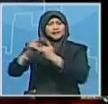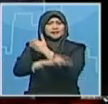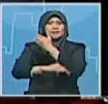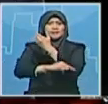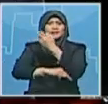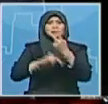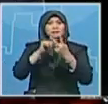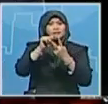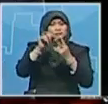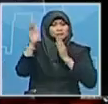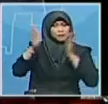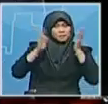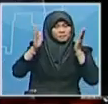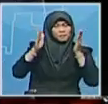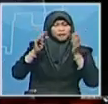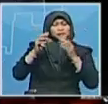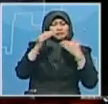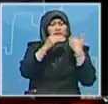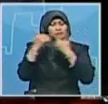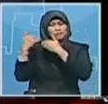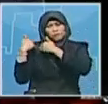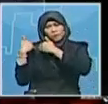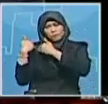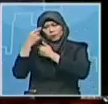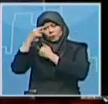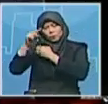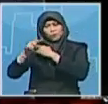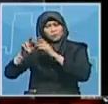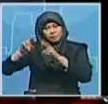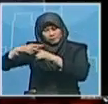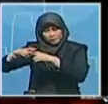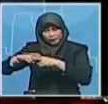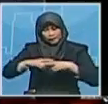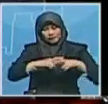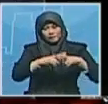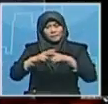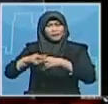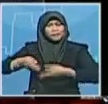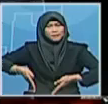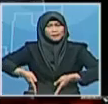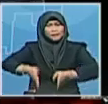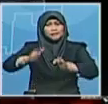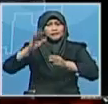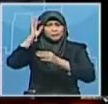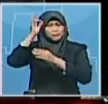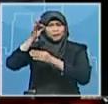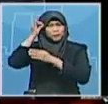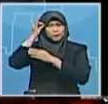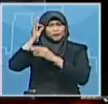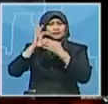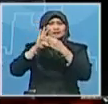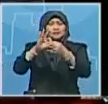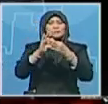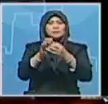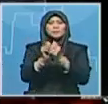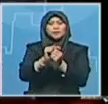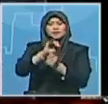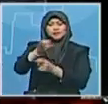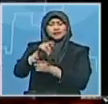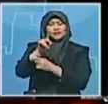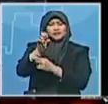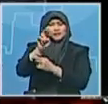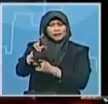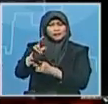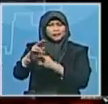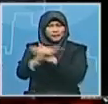Malaysia tanggungjawabnya ialah untuk menyelenggara semua jalan-jalan persekutuan. Dan mereka akan bekerjasama dengan JKR negeri